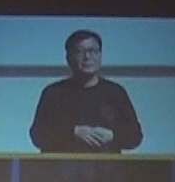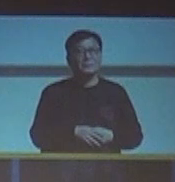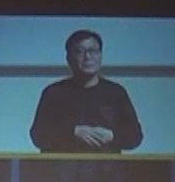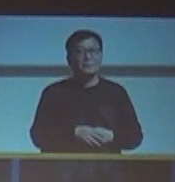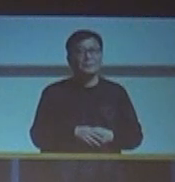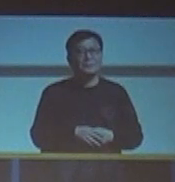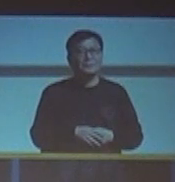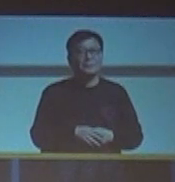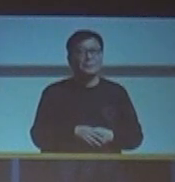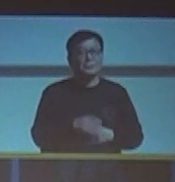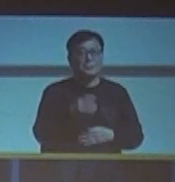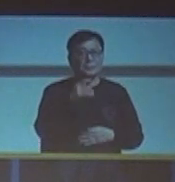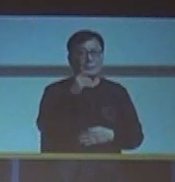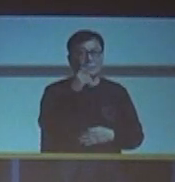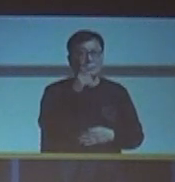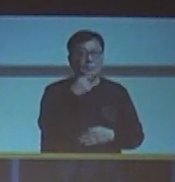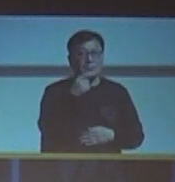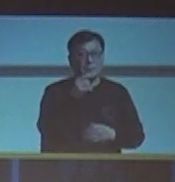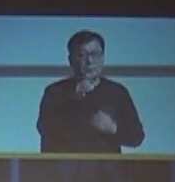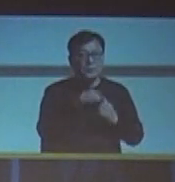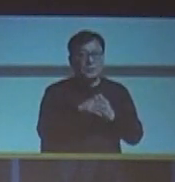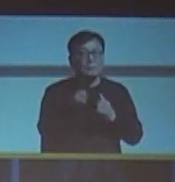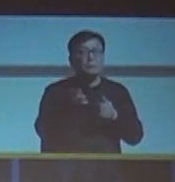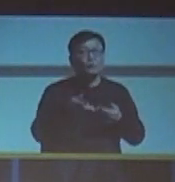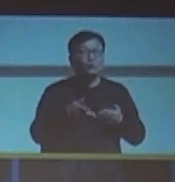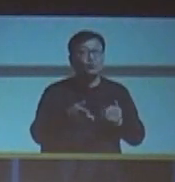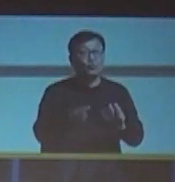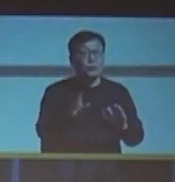아, 신부님께서, 네. 신부님께서 출신 본당이